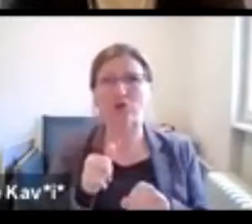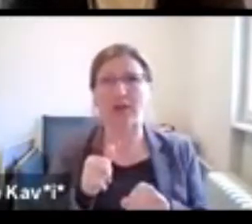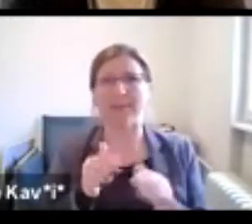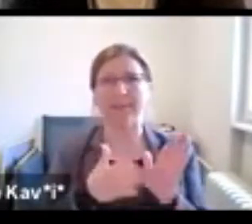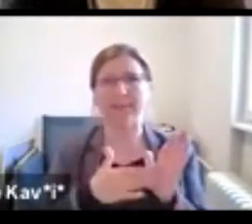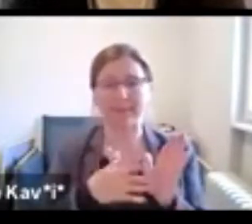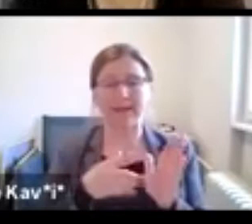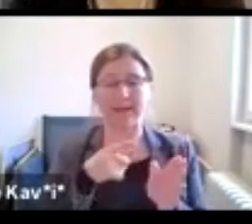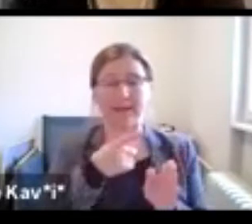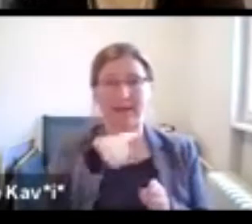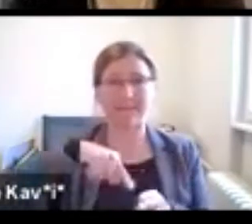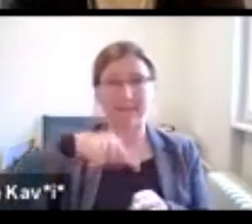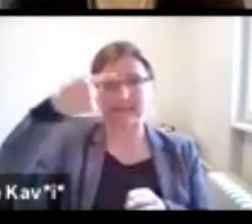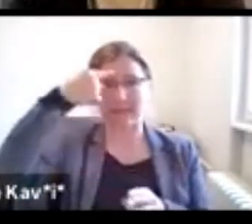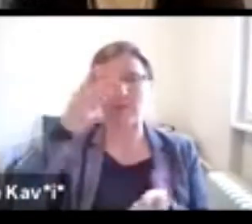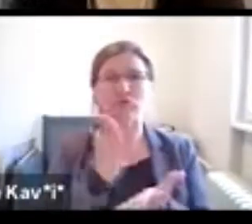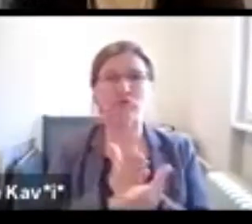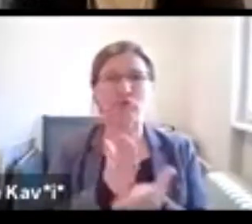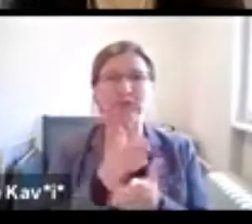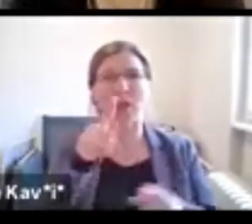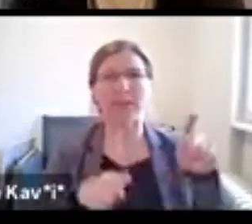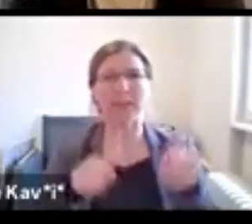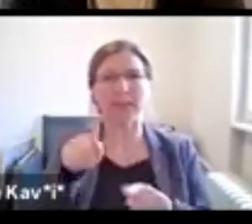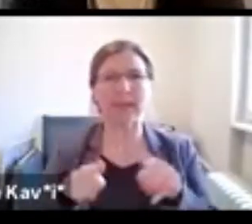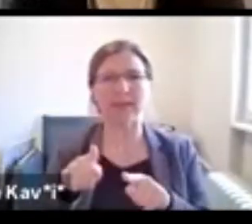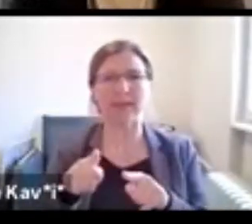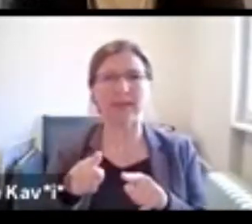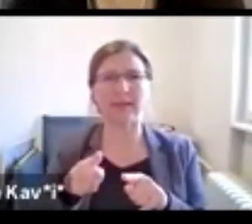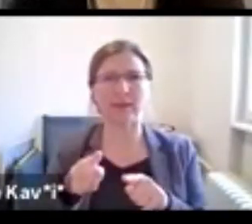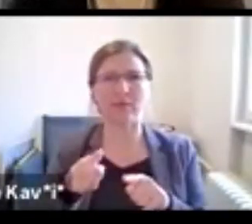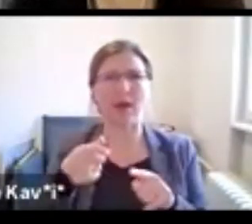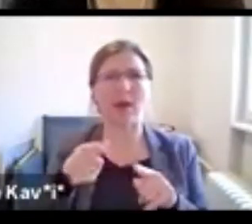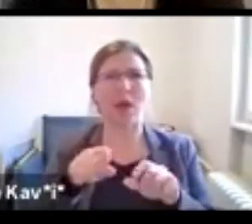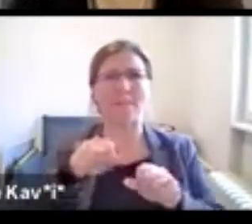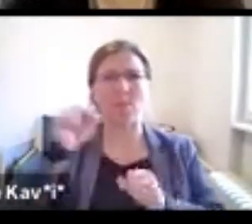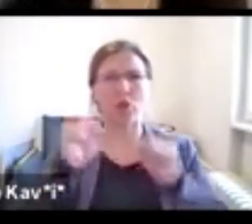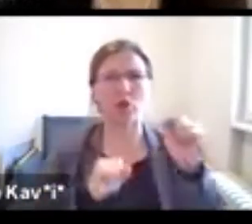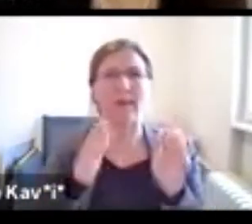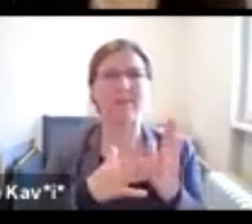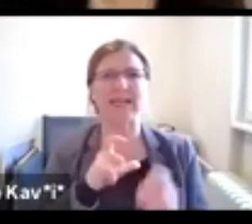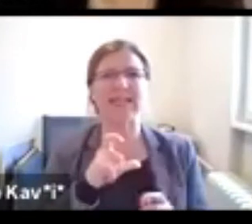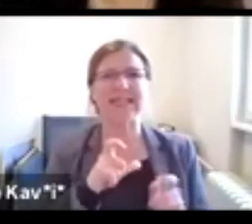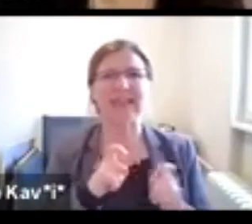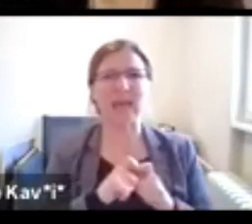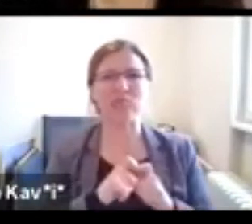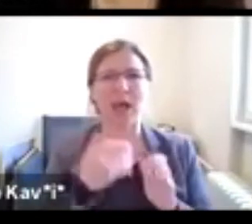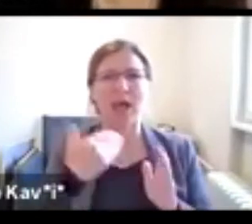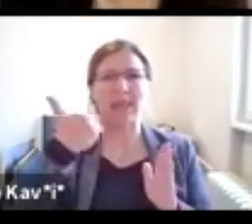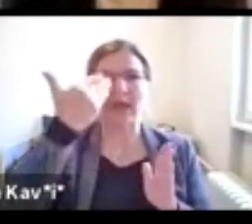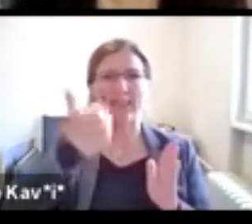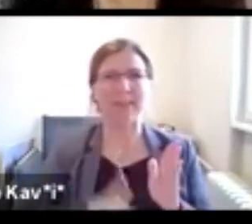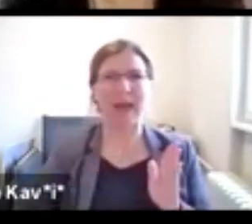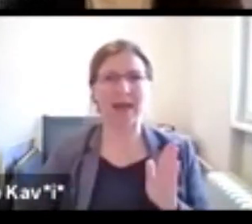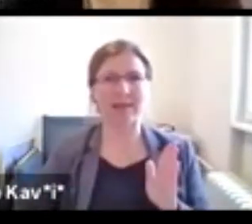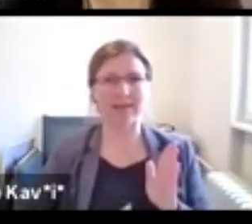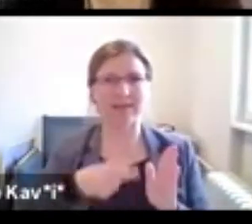znamo dakle da često neki oblici motoričkog poremeća, recimo kod cerebralne paralize, ona može u svojoj